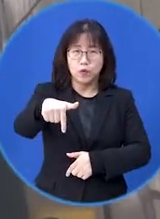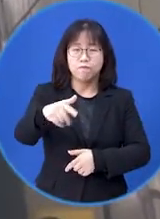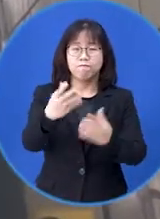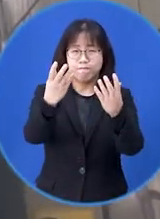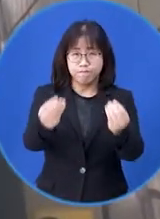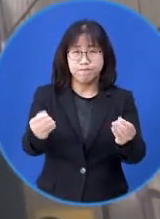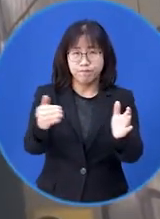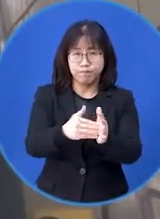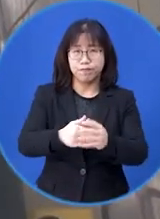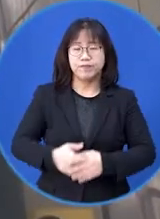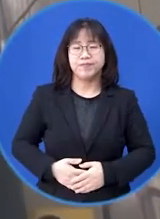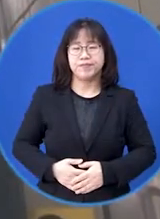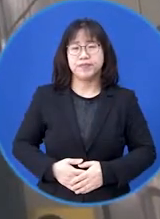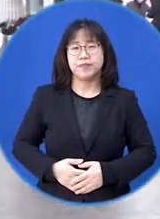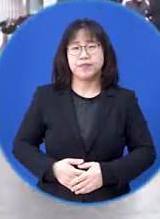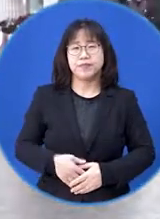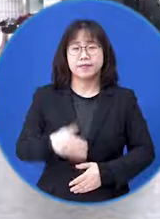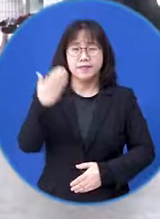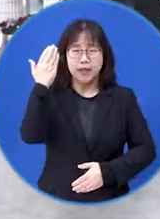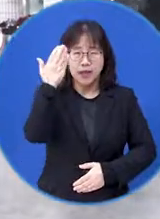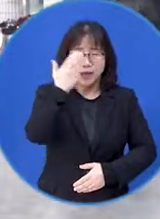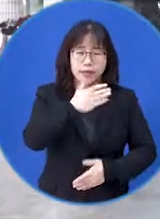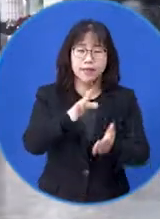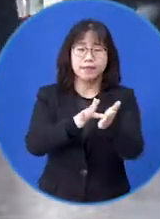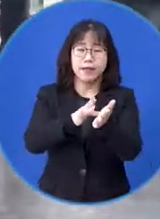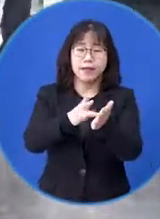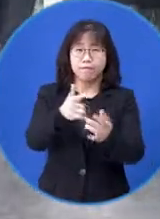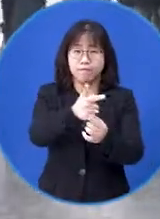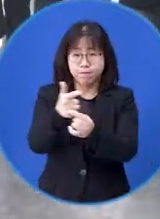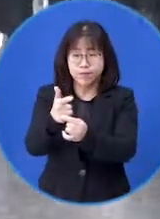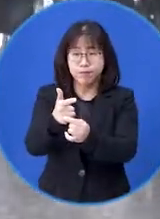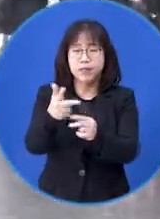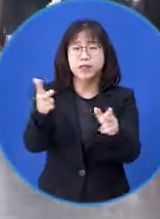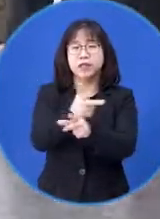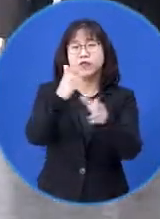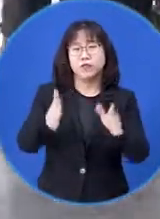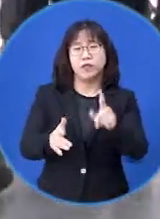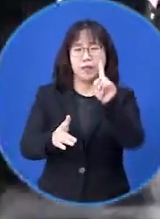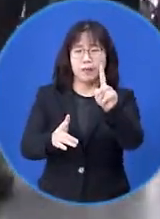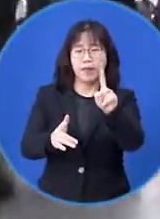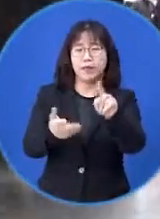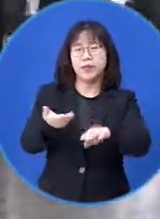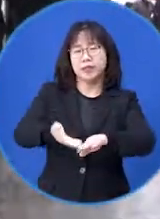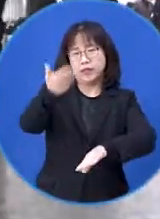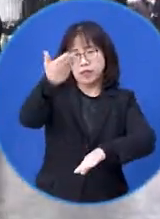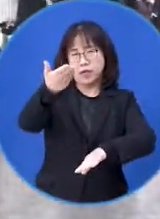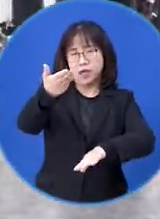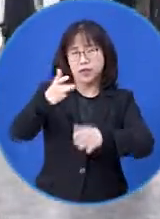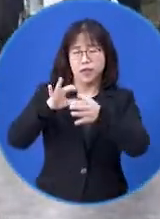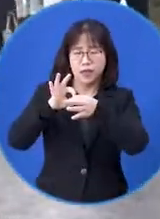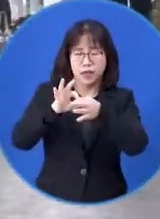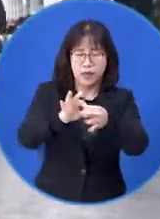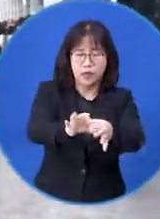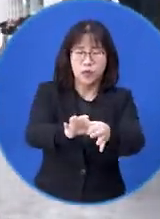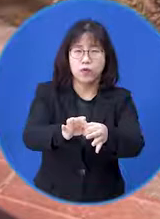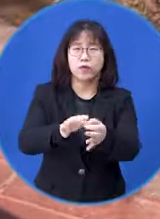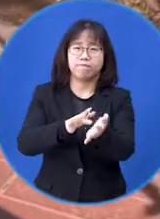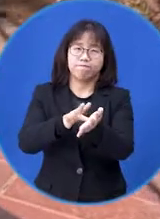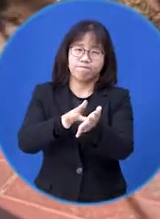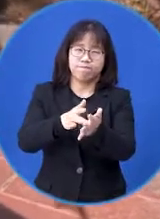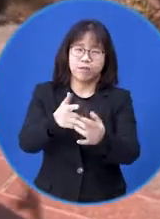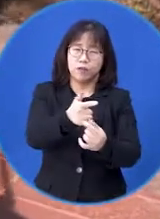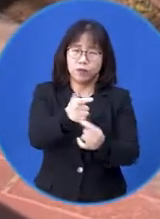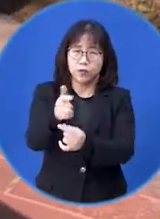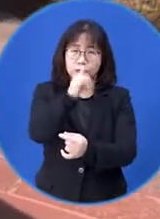실시했습니다. 방역소독을 실시한 곳에 대해서는 주 1회 이상 정기적으로 방역소독을 실시하고 있고,